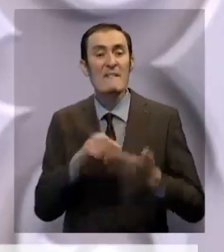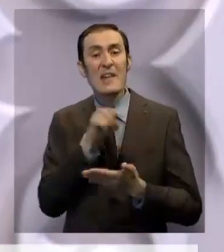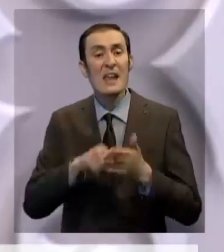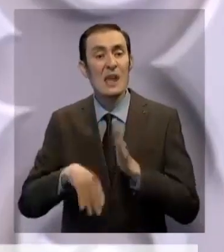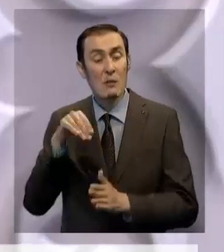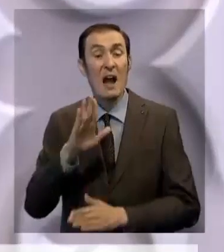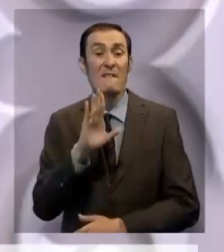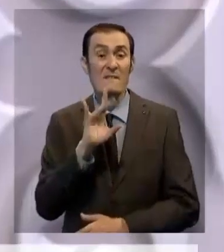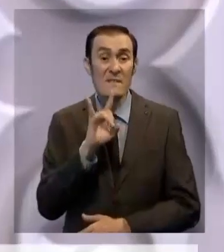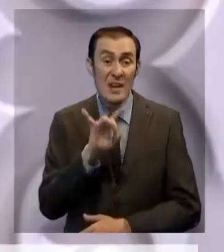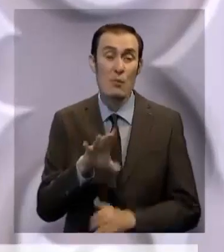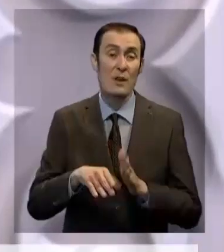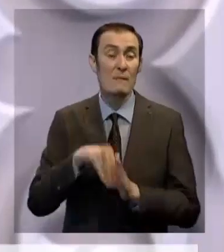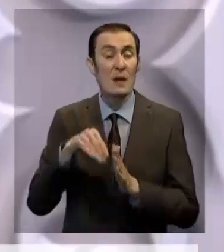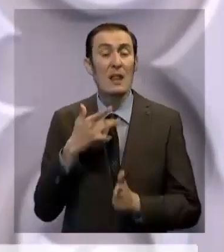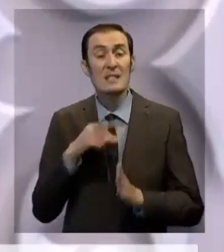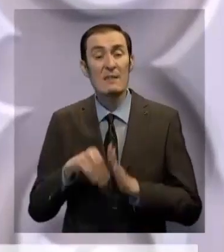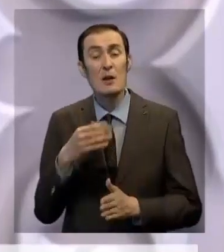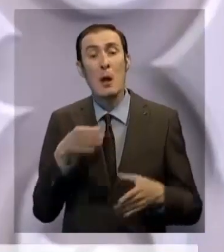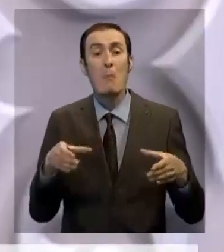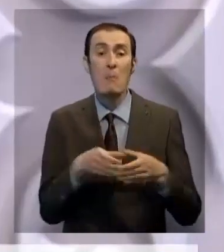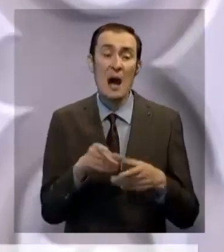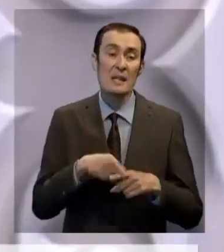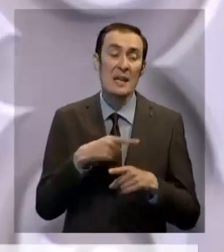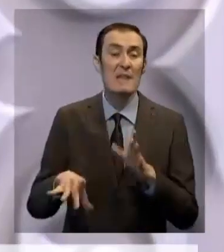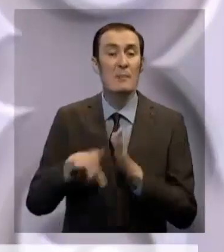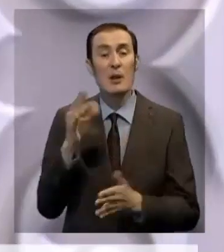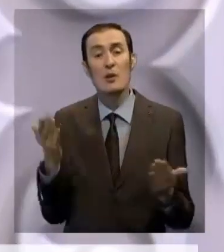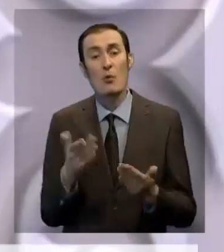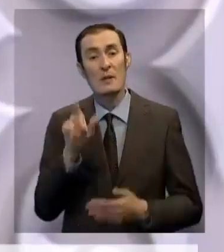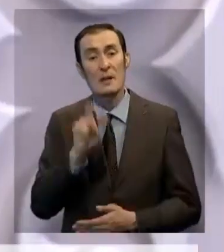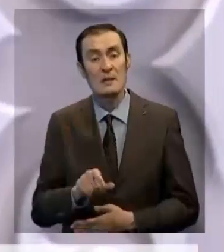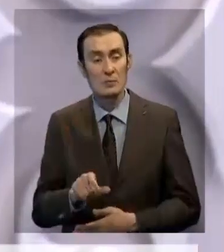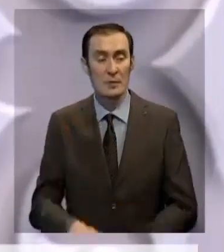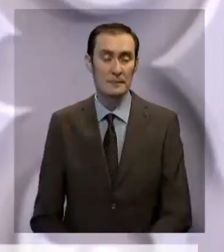тогда как на выборах избиратели голосуют за партию или определенных кандидатов.